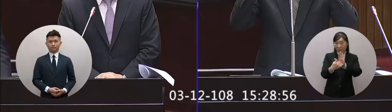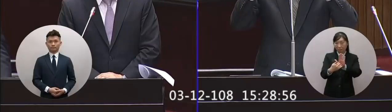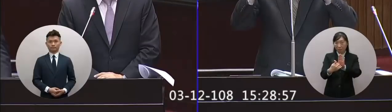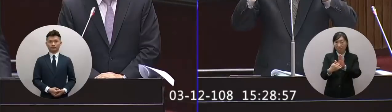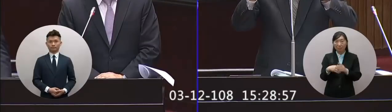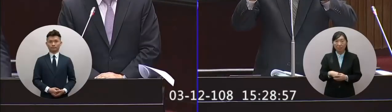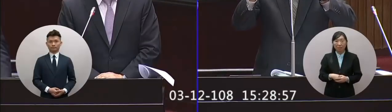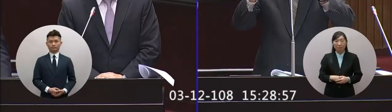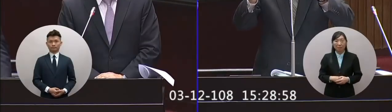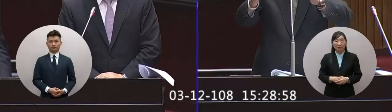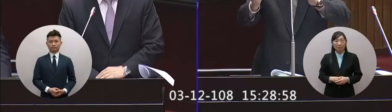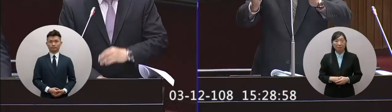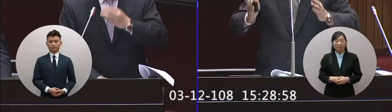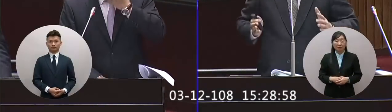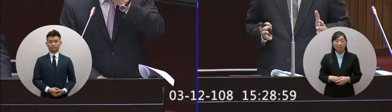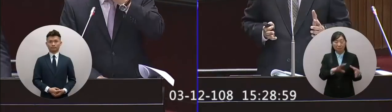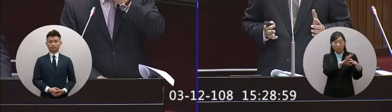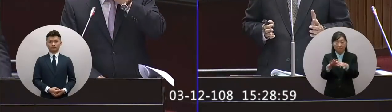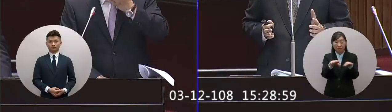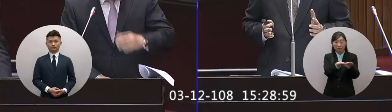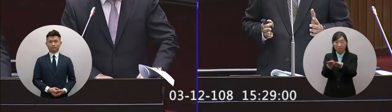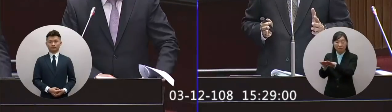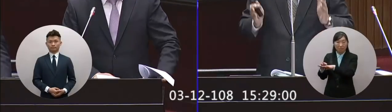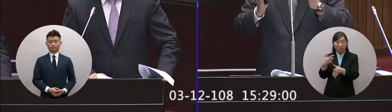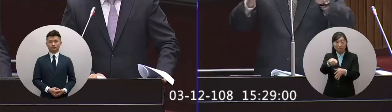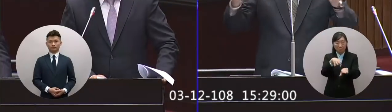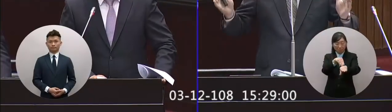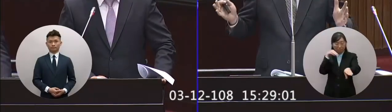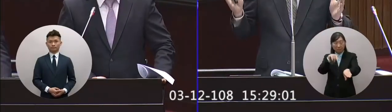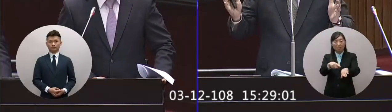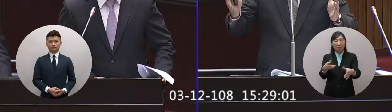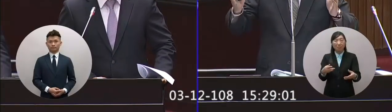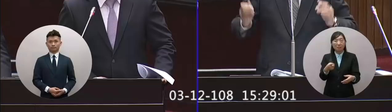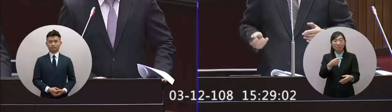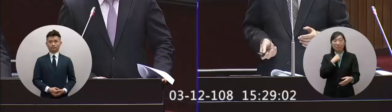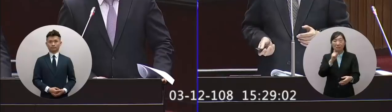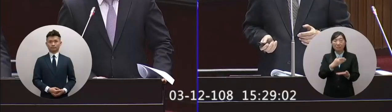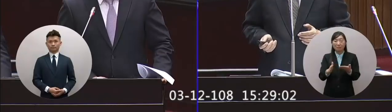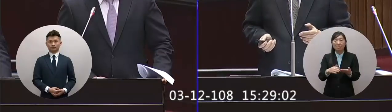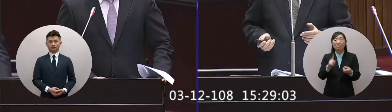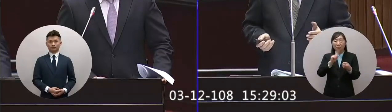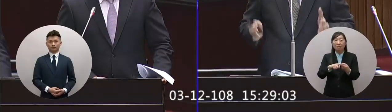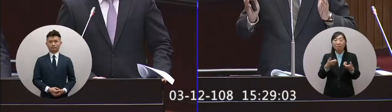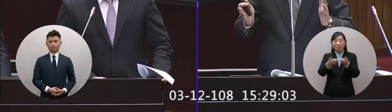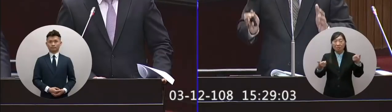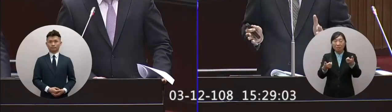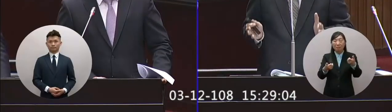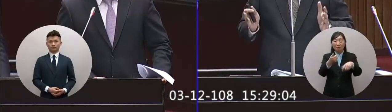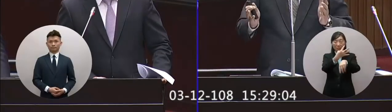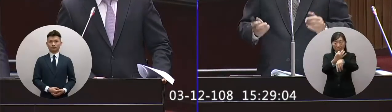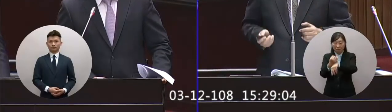的整个的一个廉价的一个堵车的问题？当然，分流是它的最基本的概念。啊，